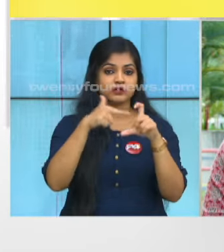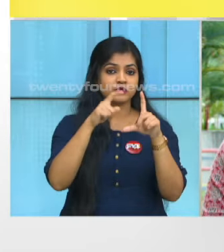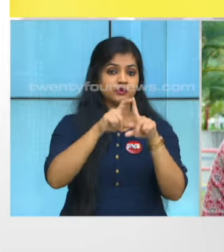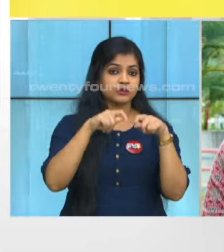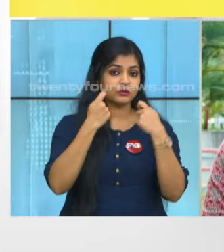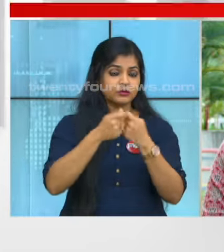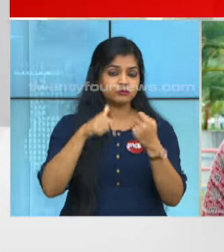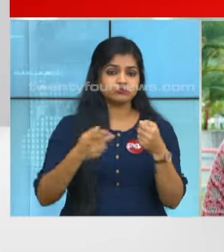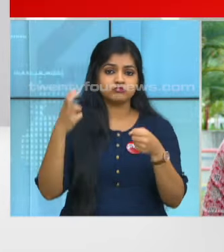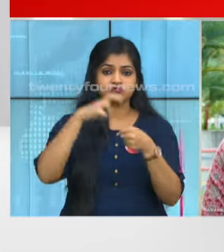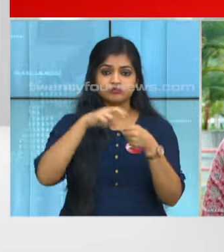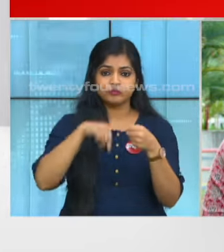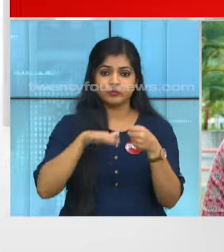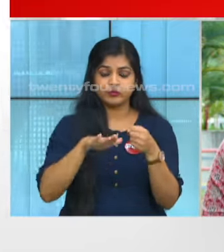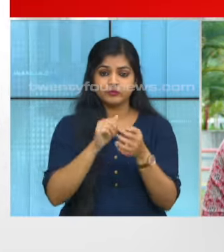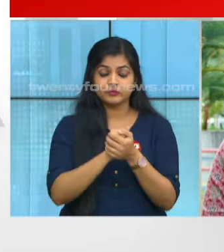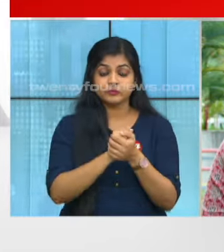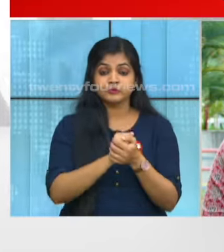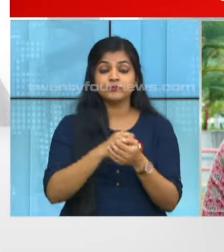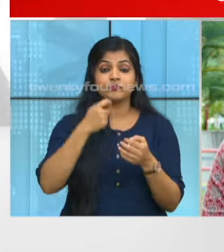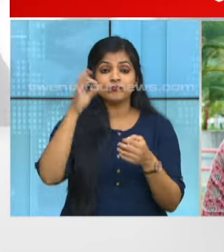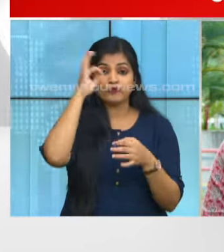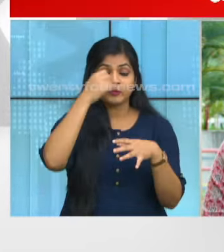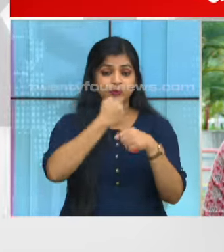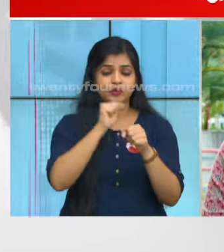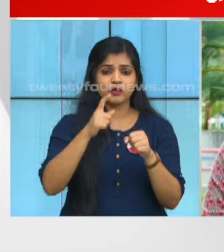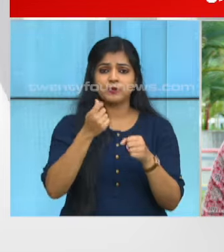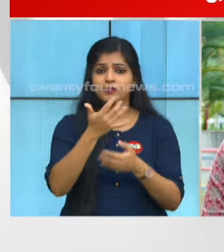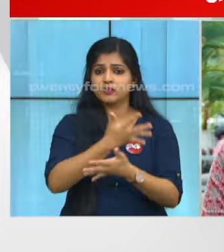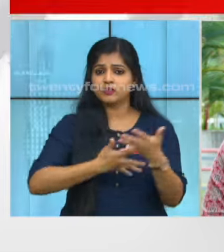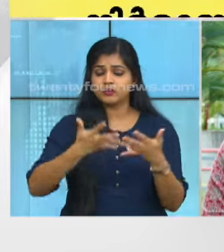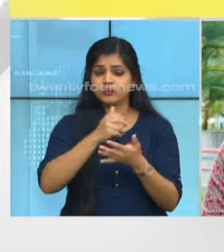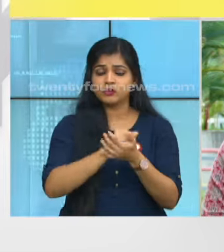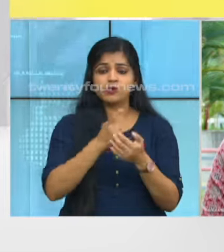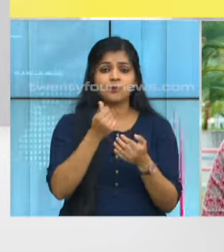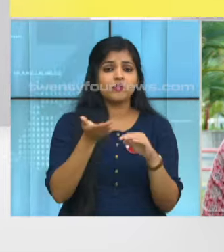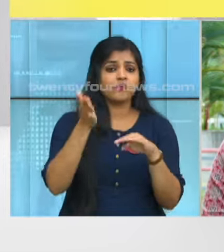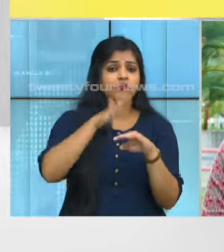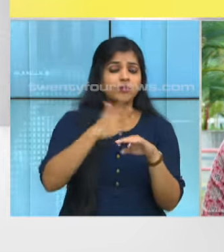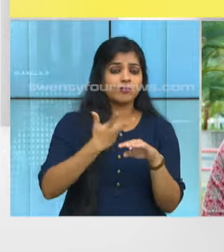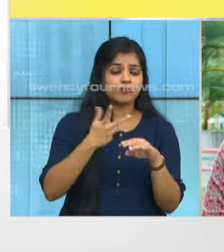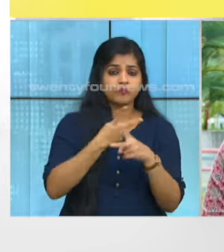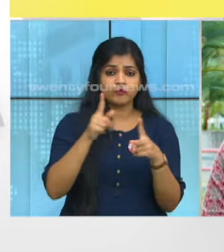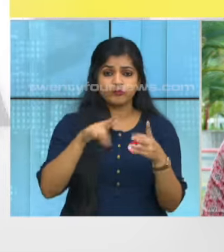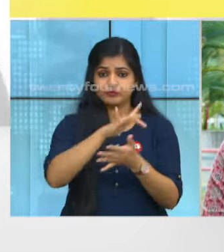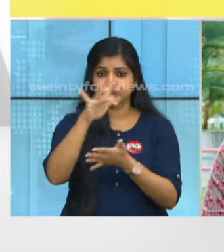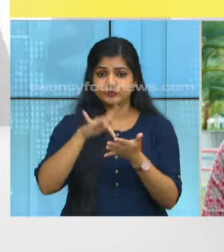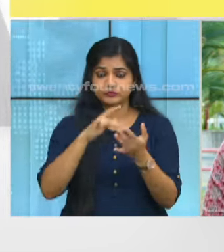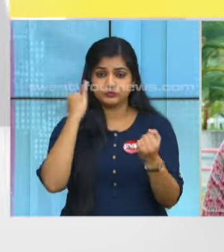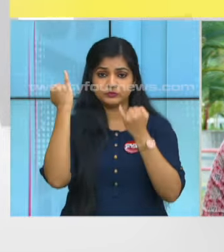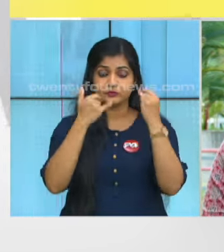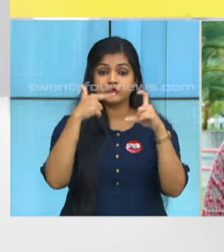കൂടി ഇടപെടൽ വന്നിരിക്കുന്നത്. ഈ നിർമ്മാതാക്കളുടെ സാമ്പത്തിക ഇടപാടുകൾ, സാമ്പത്തിക സ്രോതസ് എന്നിവ കേന്ദ്രീകരിച്ചാണ്